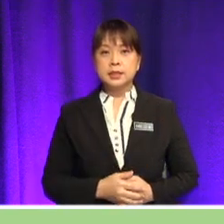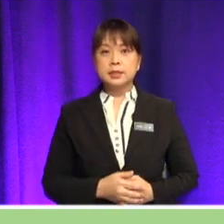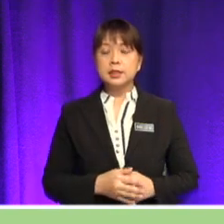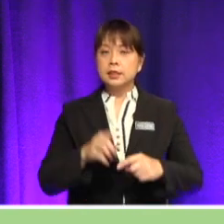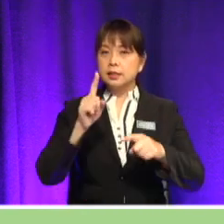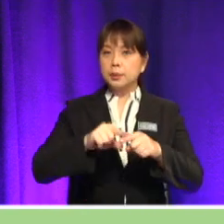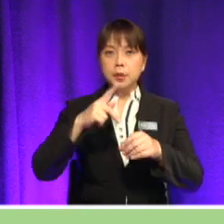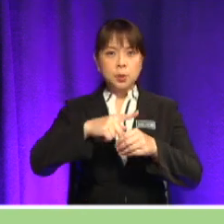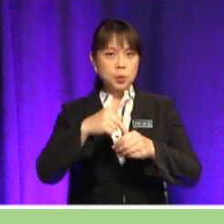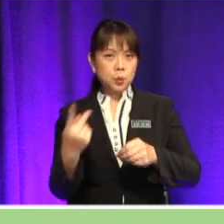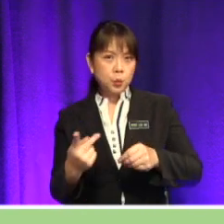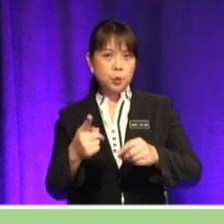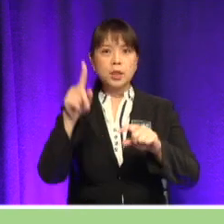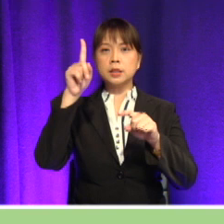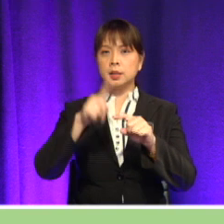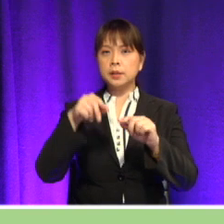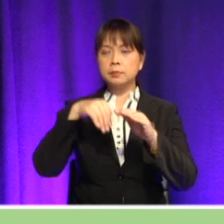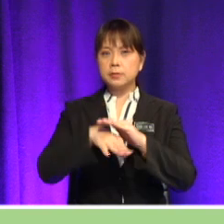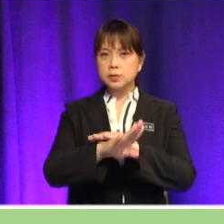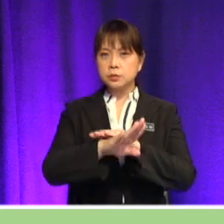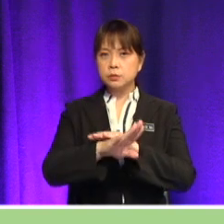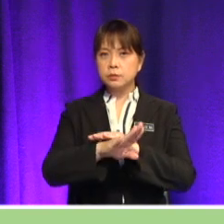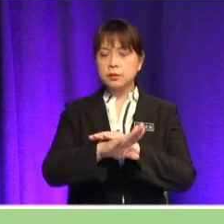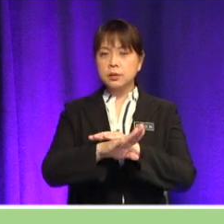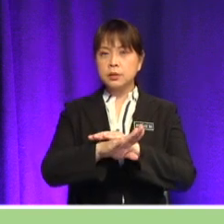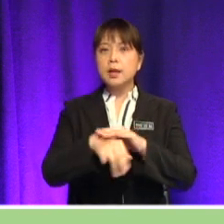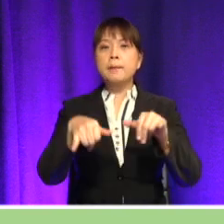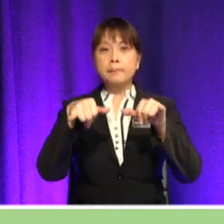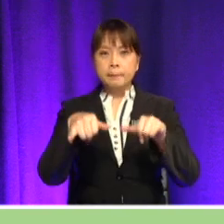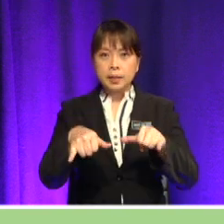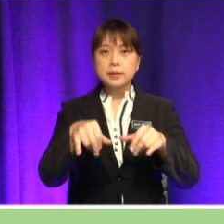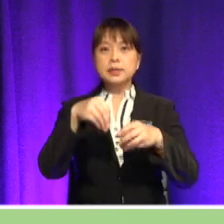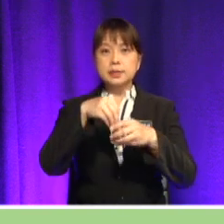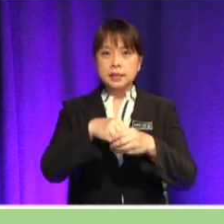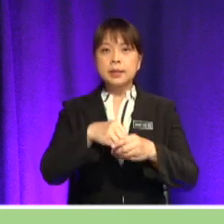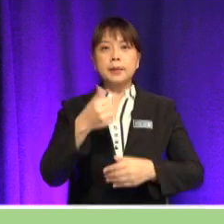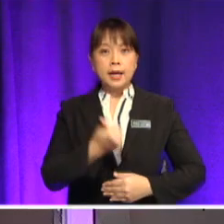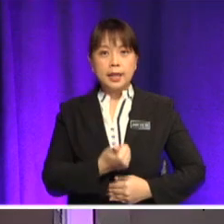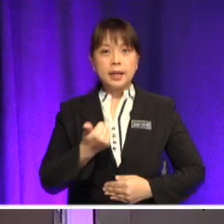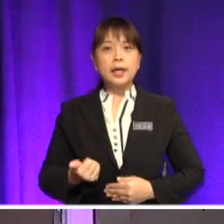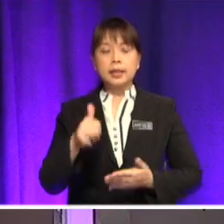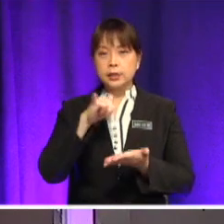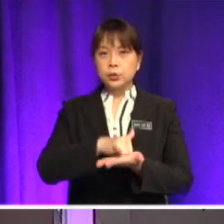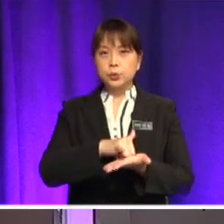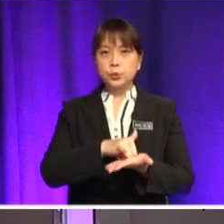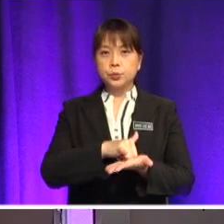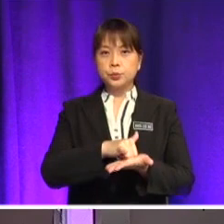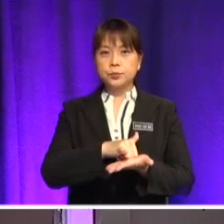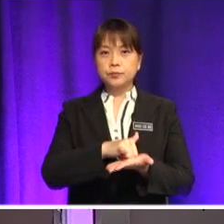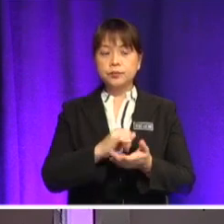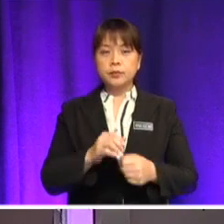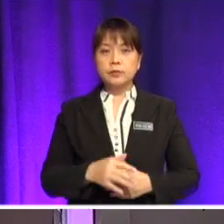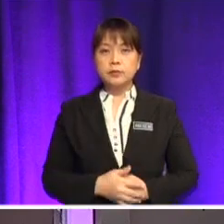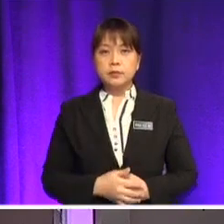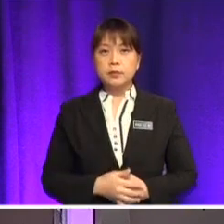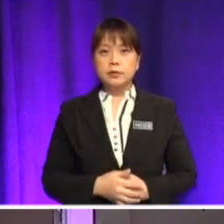apa tak boleh daripada sistem tersebut dia masih dalam dalam dia punya alat tersebut itulah dia ee sistem tertutup dan